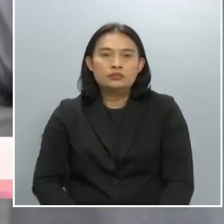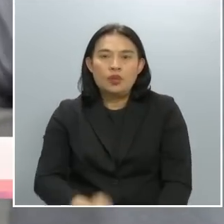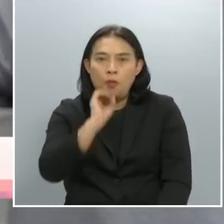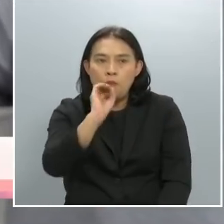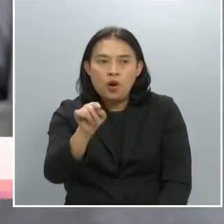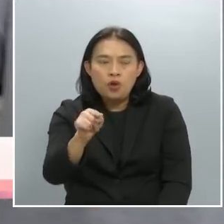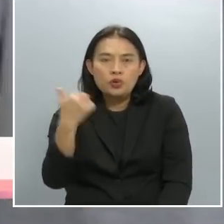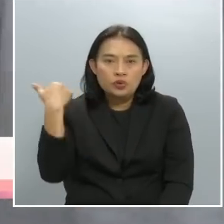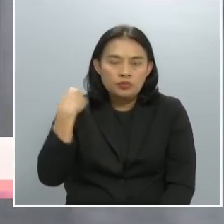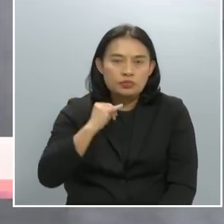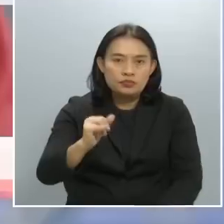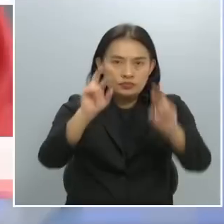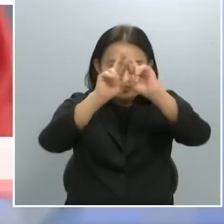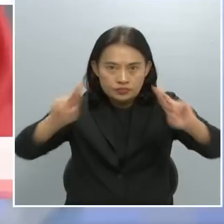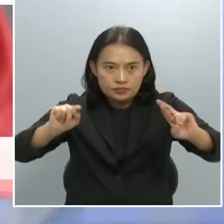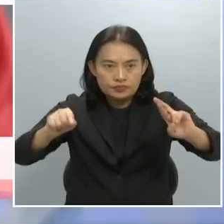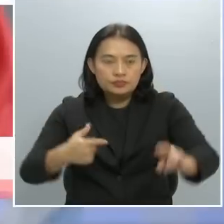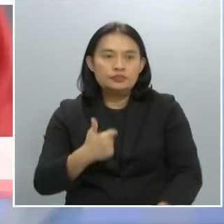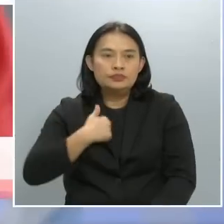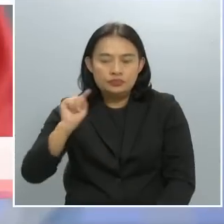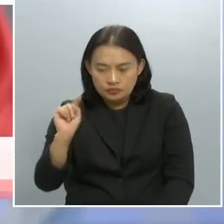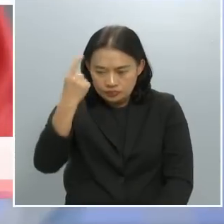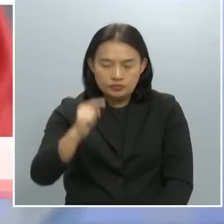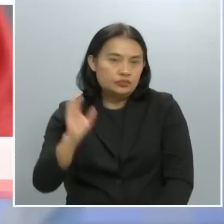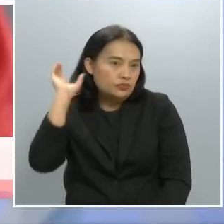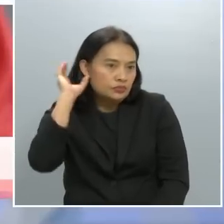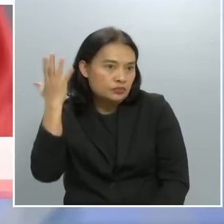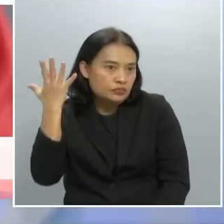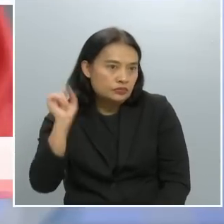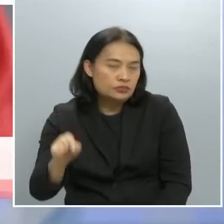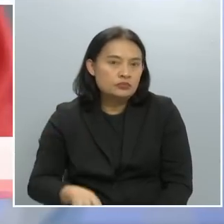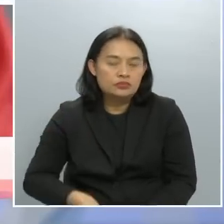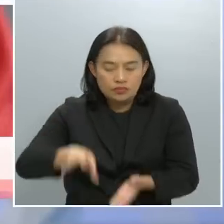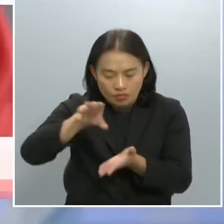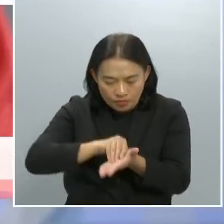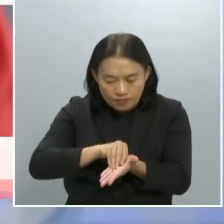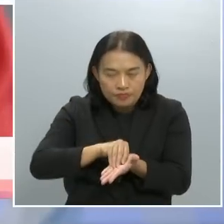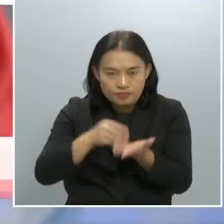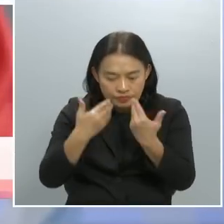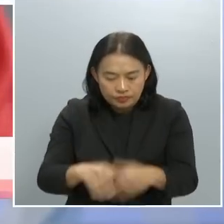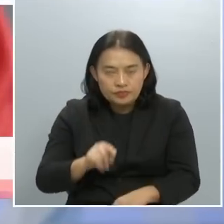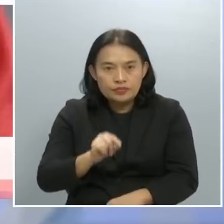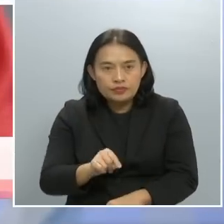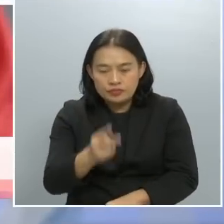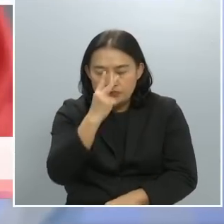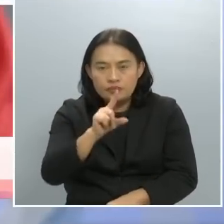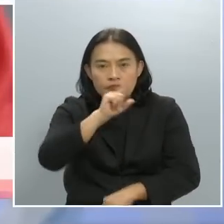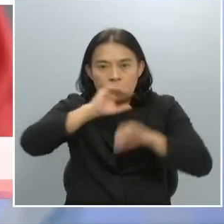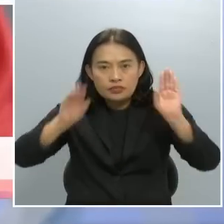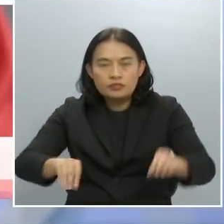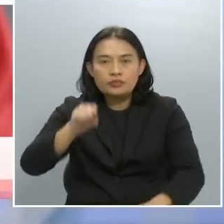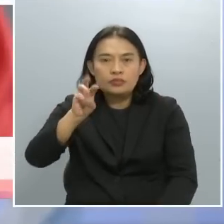แล้วหนูโดนแบบนี้ตอนแรกเราก็ไม่ปักใจเชื่อน้องเราก็เก็บเรื่องนี้ไว้ในใจจนมาเห็นทวิตเตอร์นี้เราเลยอ้า